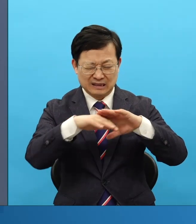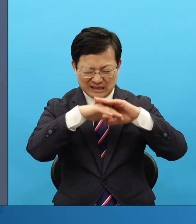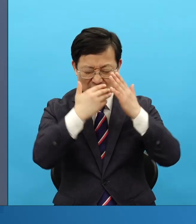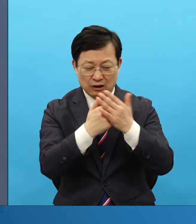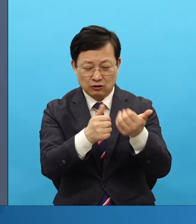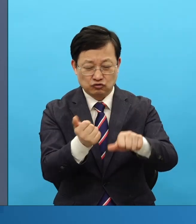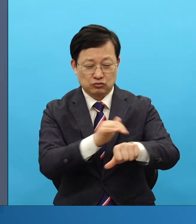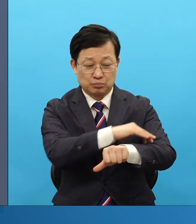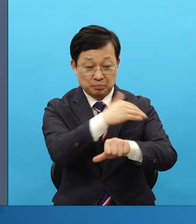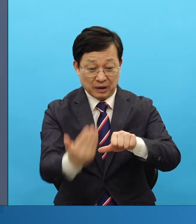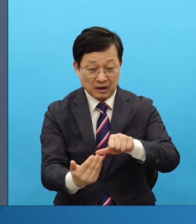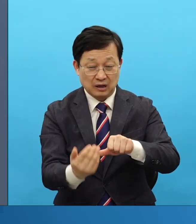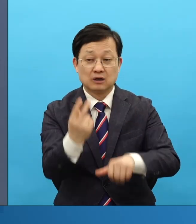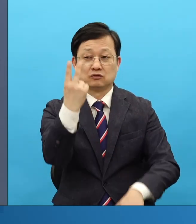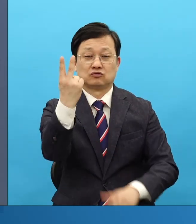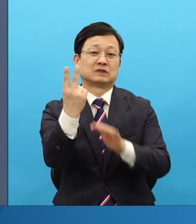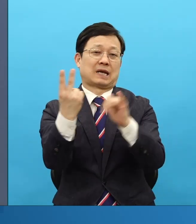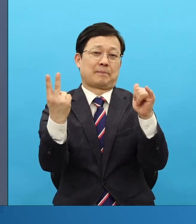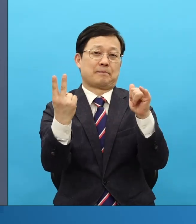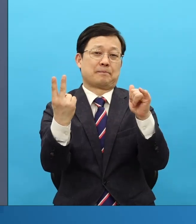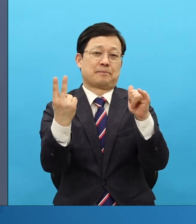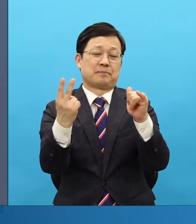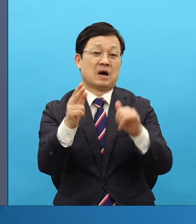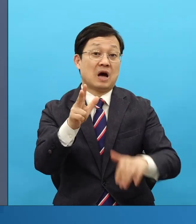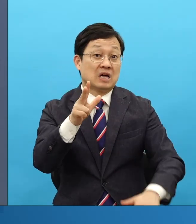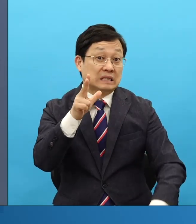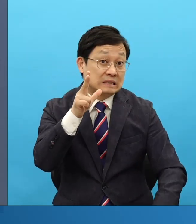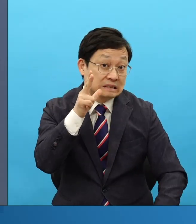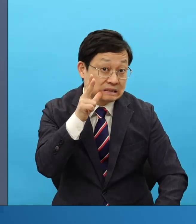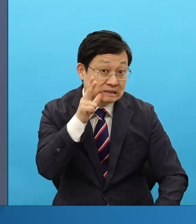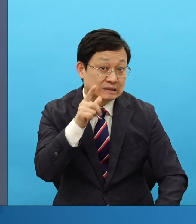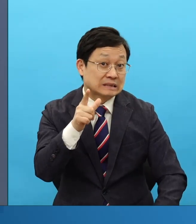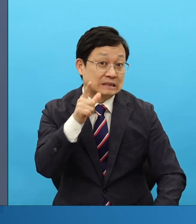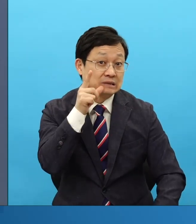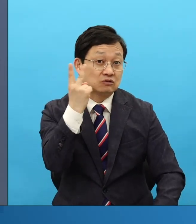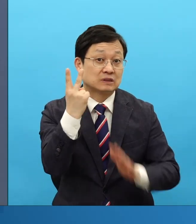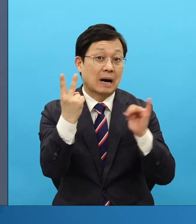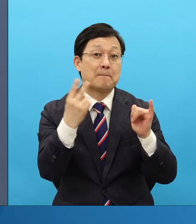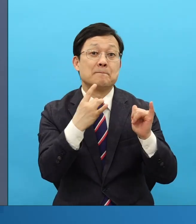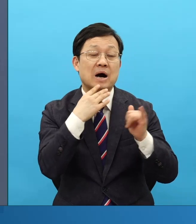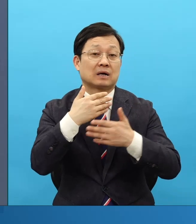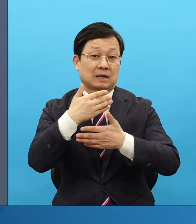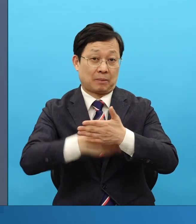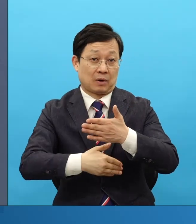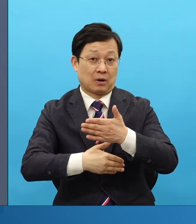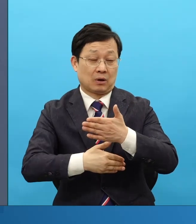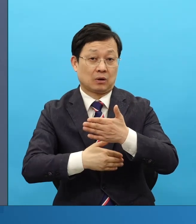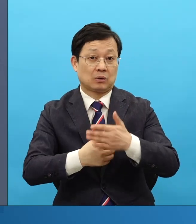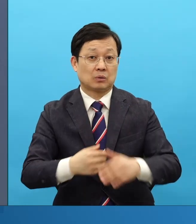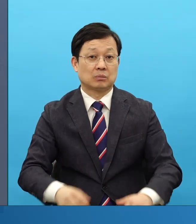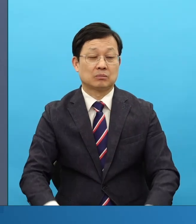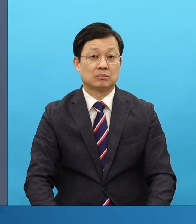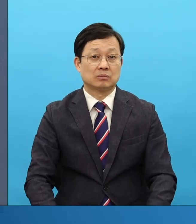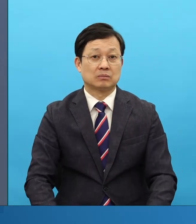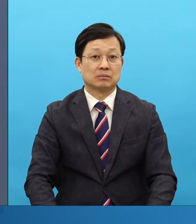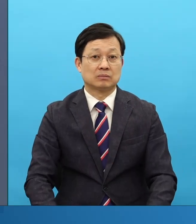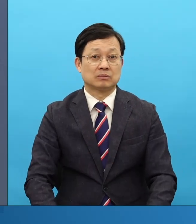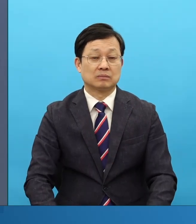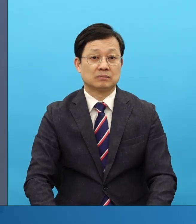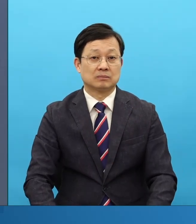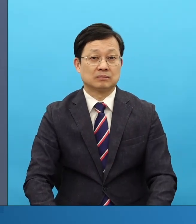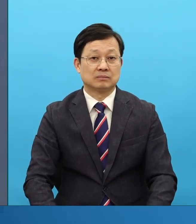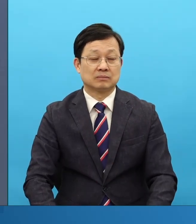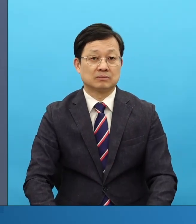came out of the wilderness after 여호수아 exiting 갈렙입니다. Egypt, and that was 또 Caleb and 한 명 Joshua. 있습니다. And then one more. 이 이 사람들 본